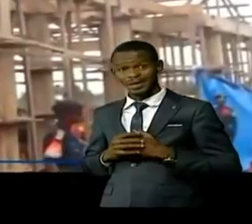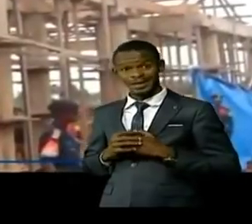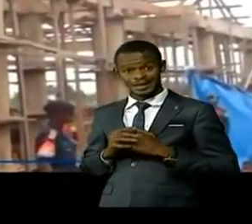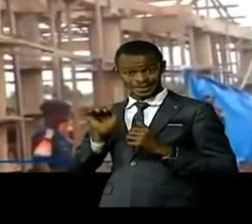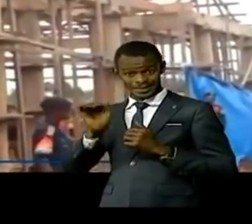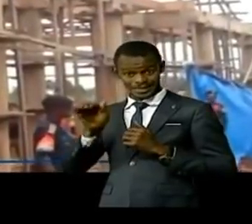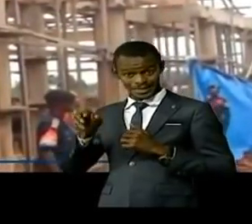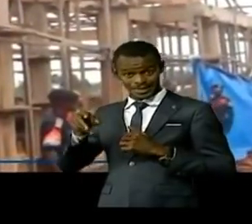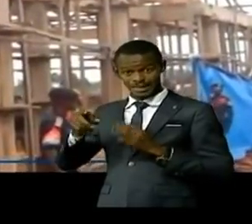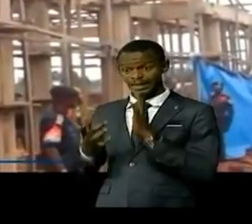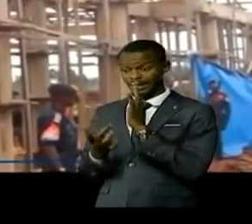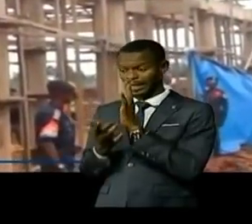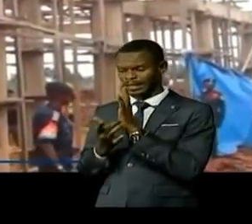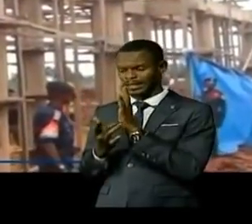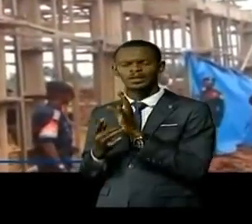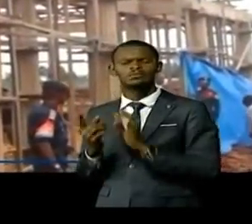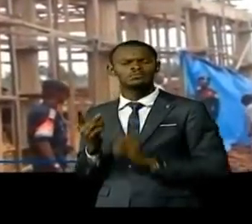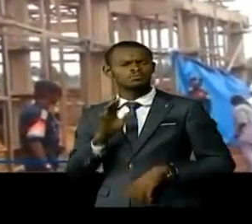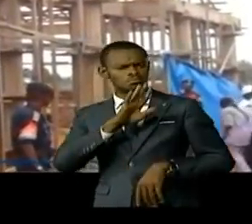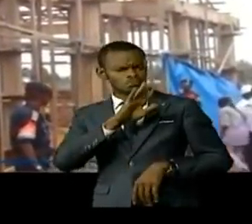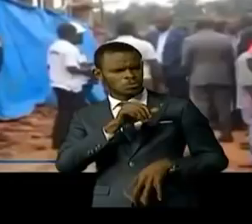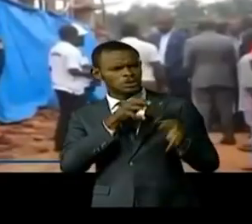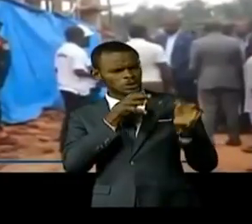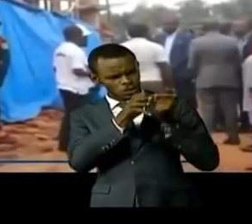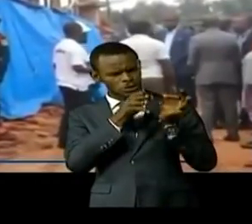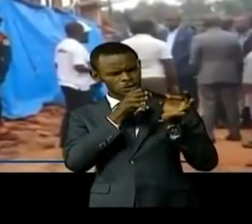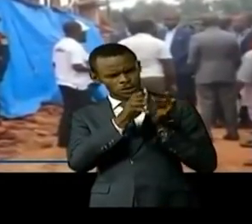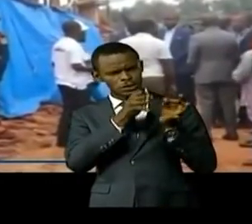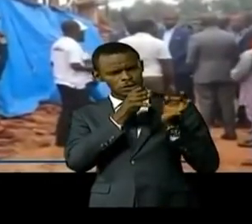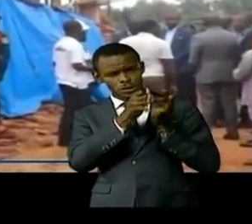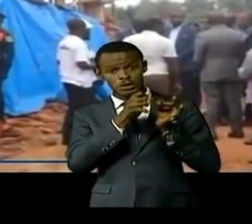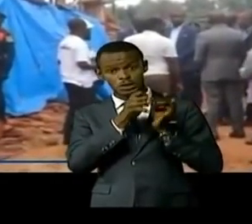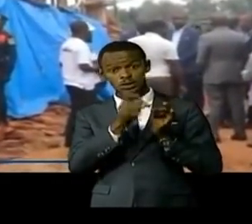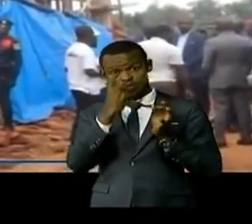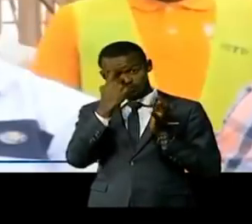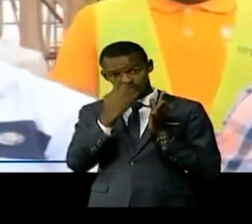déjà réalisés et ce qui reste à faire. Jusque là, nous sommes à